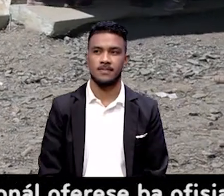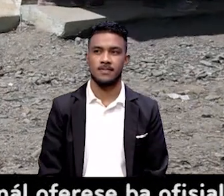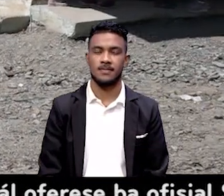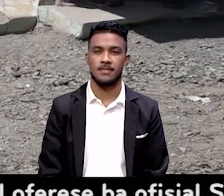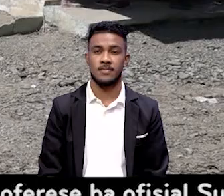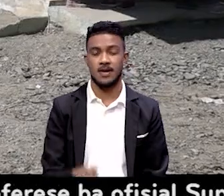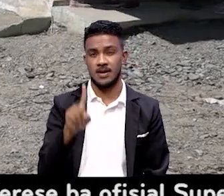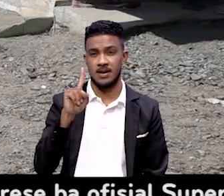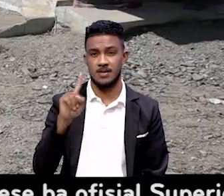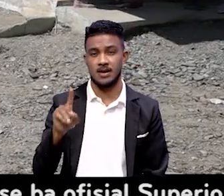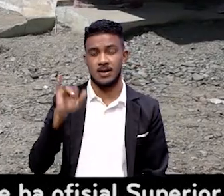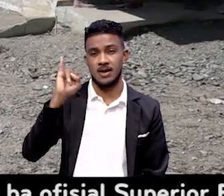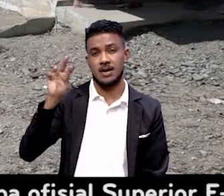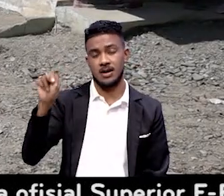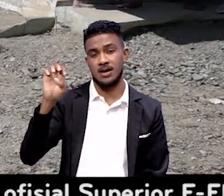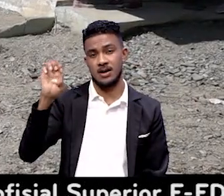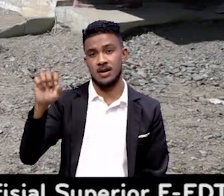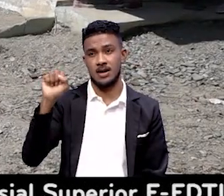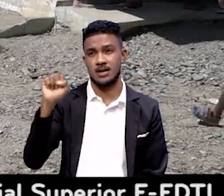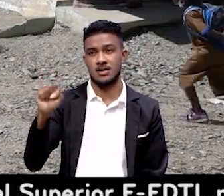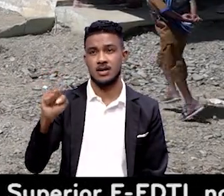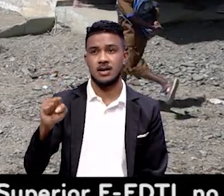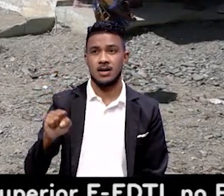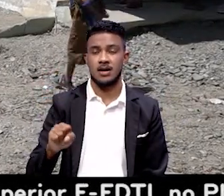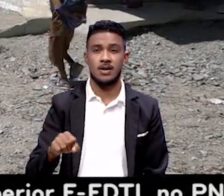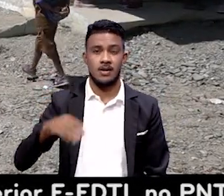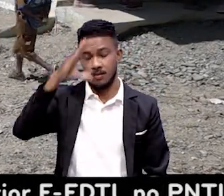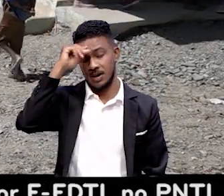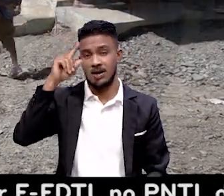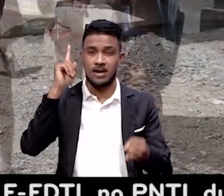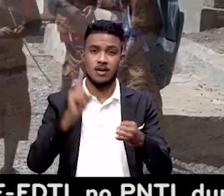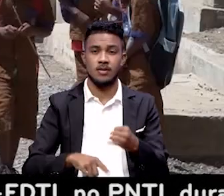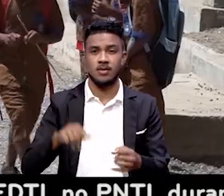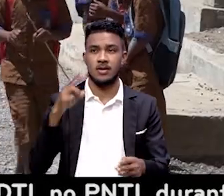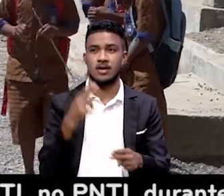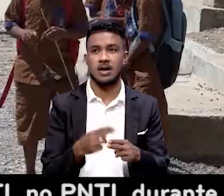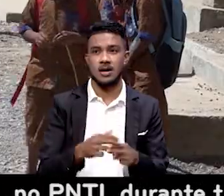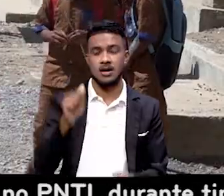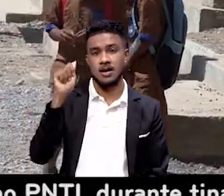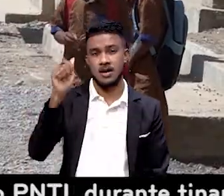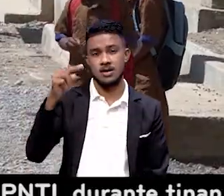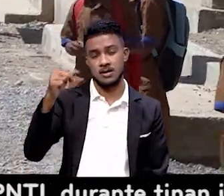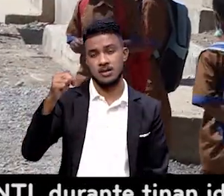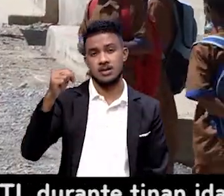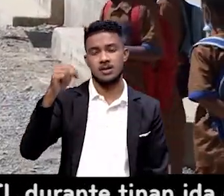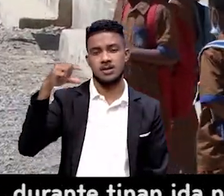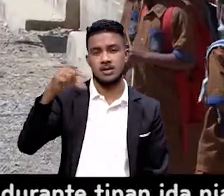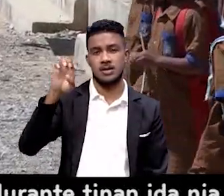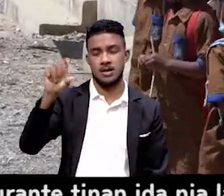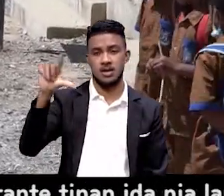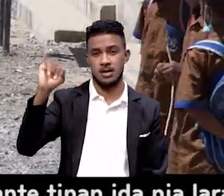Ida ne ma kati Inesh da grasa ni mamane mik mane ikon Angelino. Banghira jemen bahasa rumah lo ti Inesh da grasa ieni